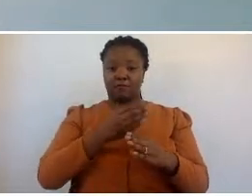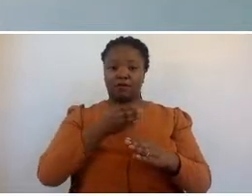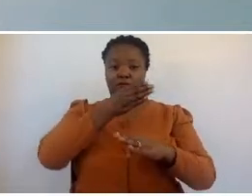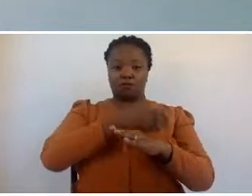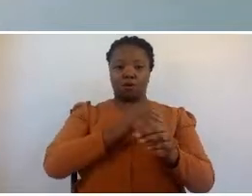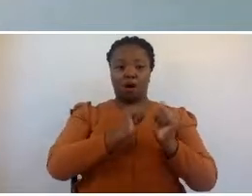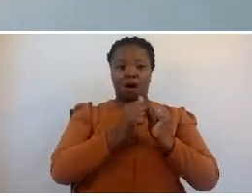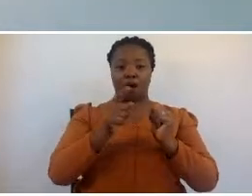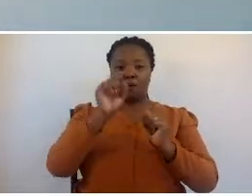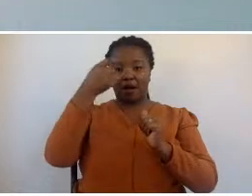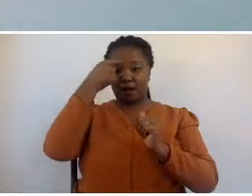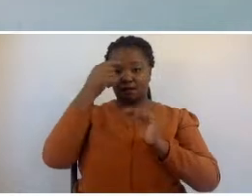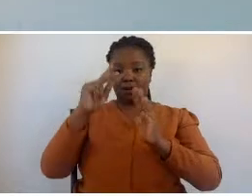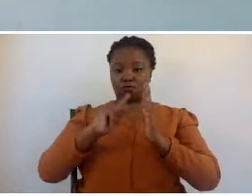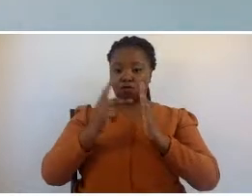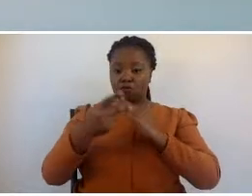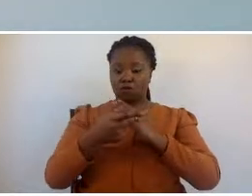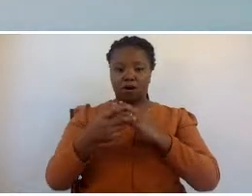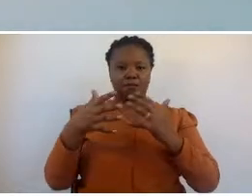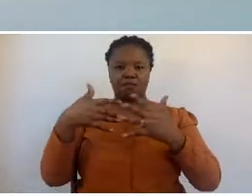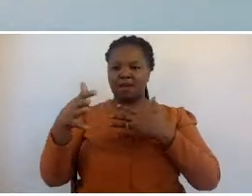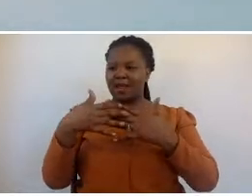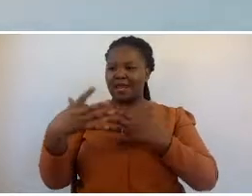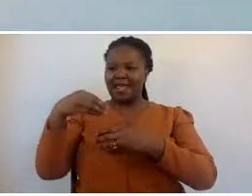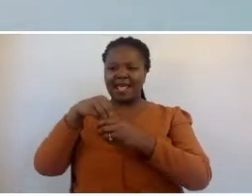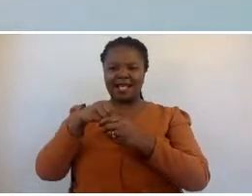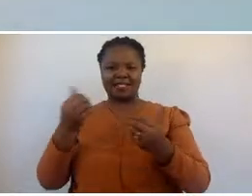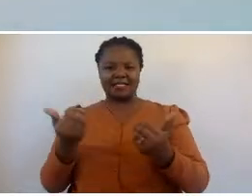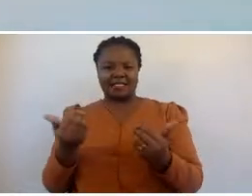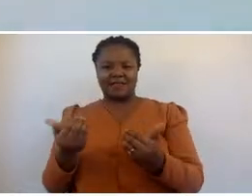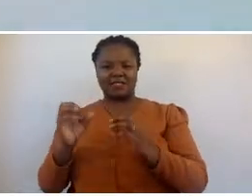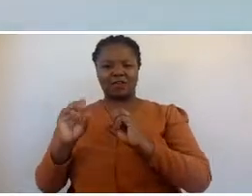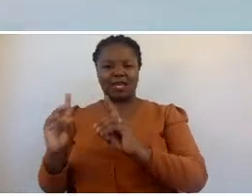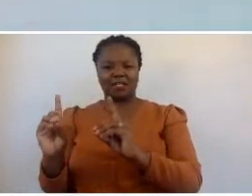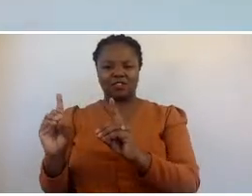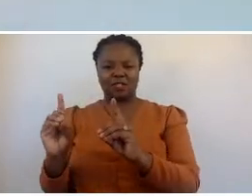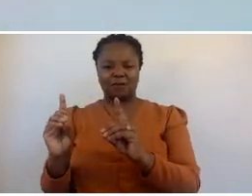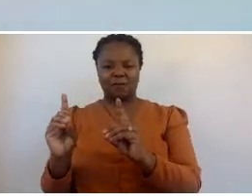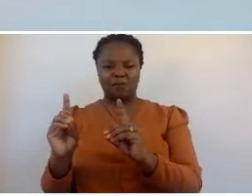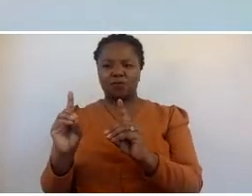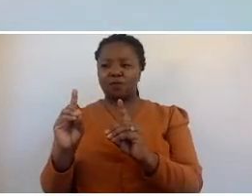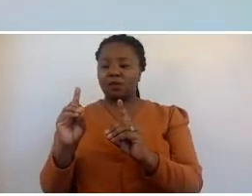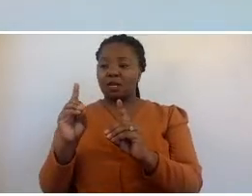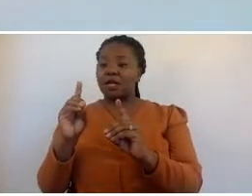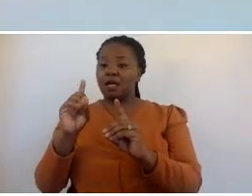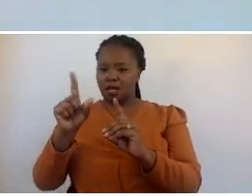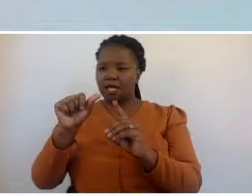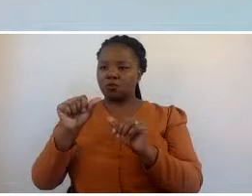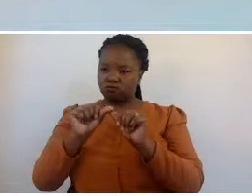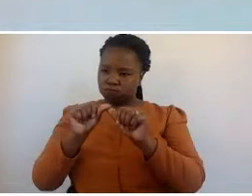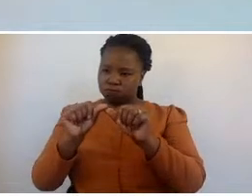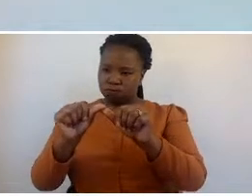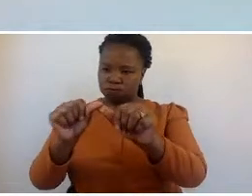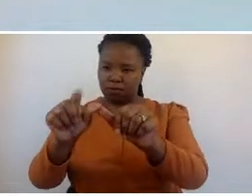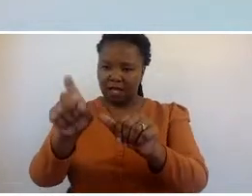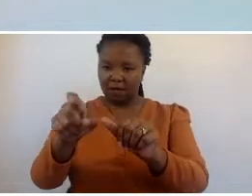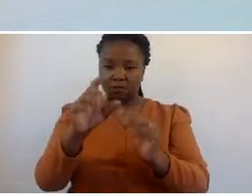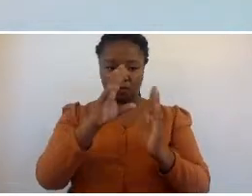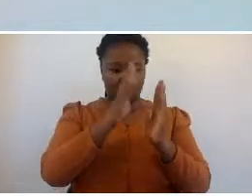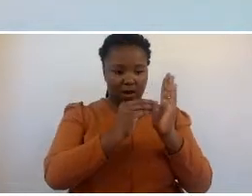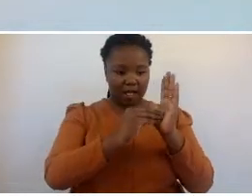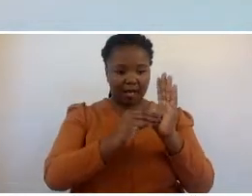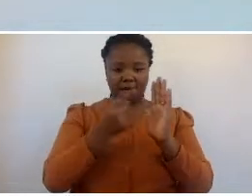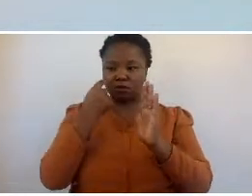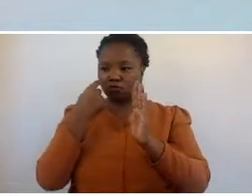aient un perfectionnement constant et être habillés par les programmes gouvernementaux. La formation permanente des enseignants doit se